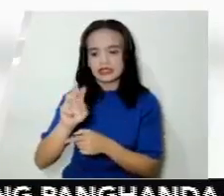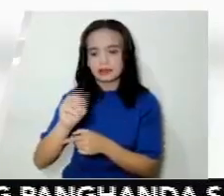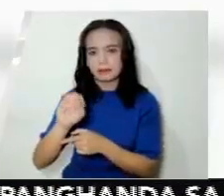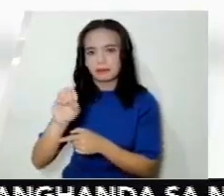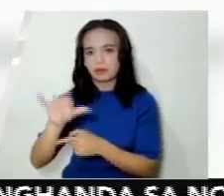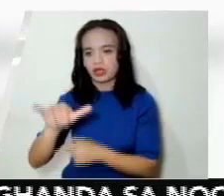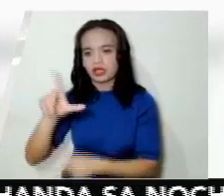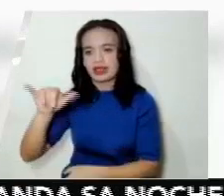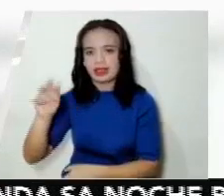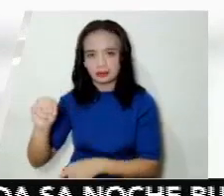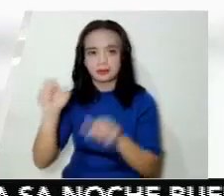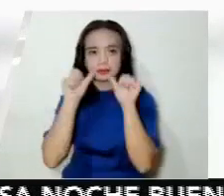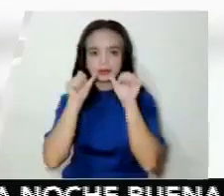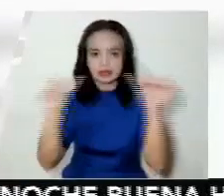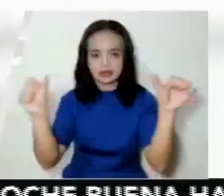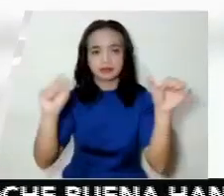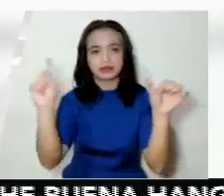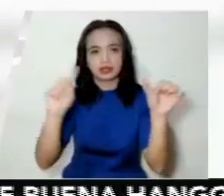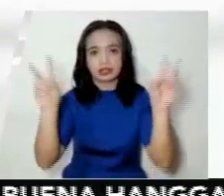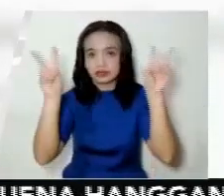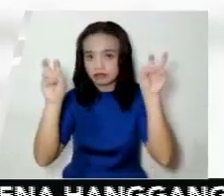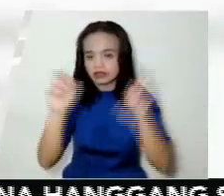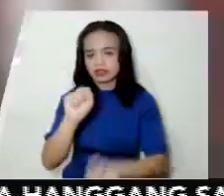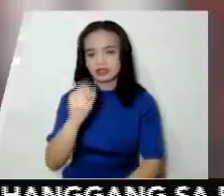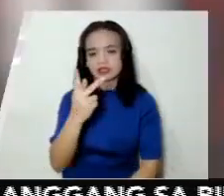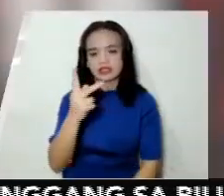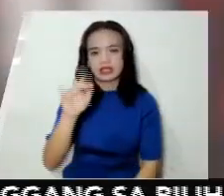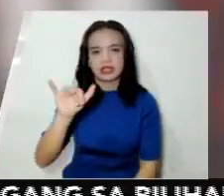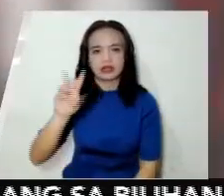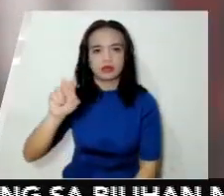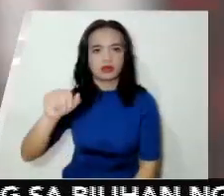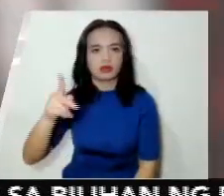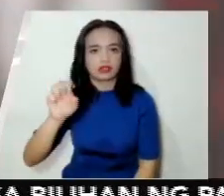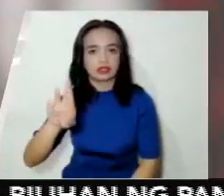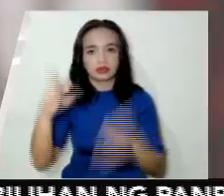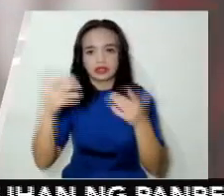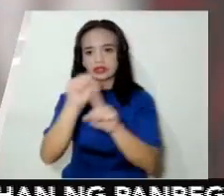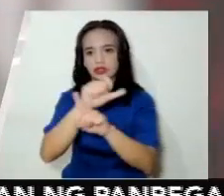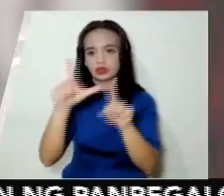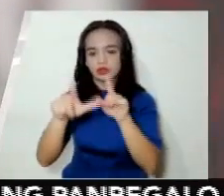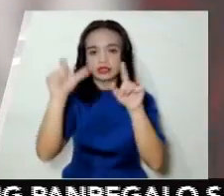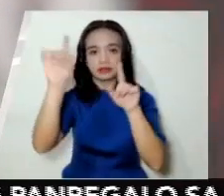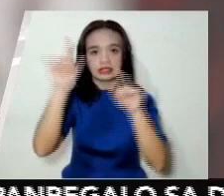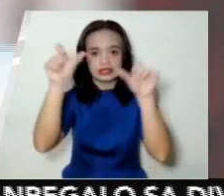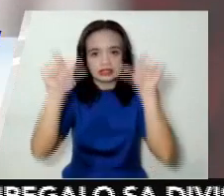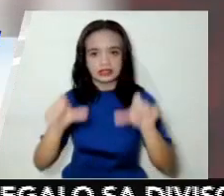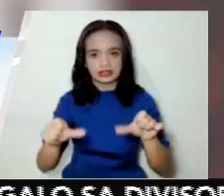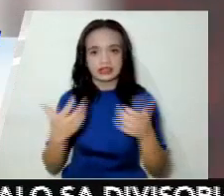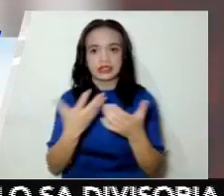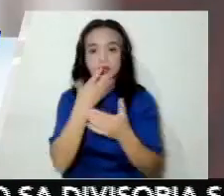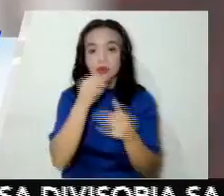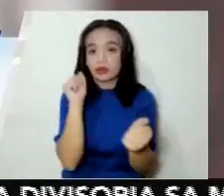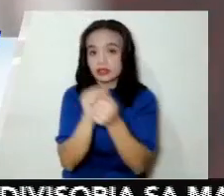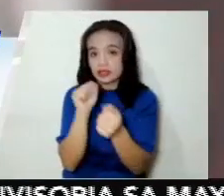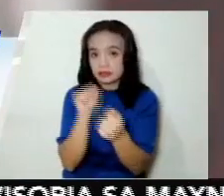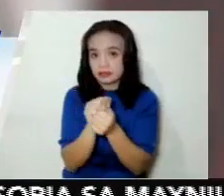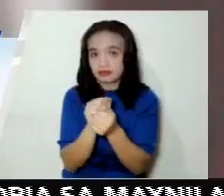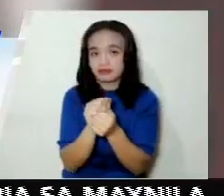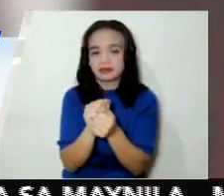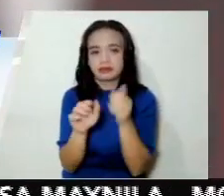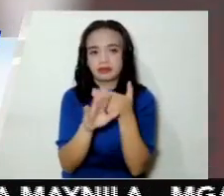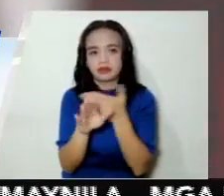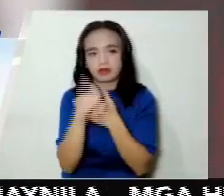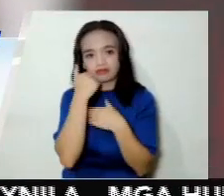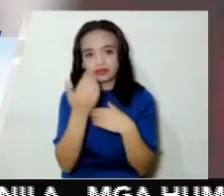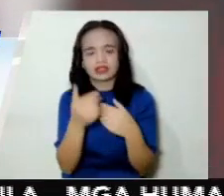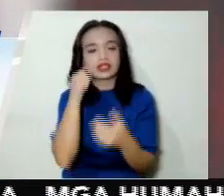The Skywalker sa kanyang official social media account. Nasa tabi raw ni Lim sa kanyang mga huling sandali, ang kabiyak na si UP College